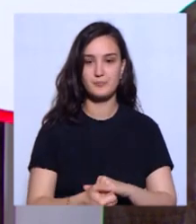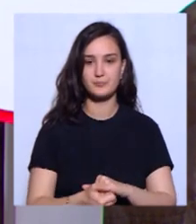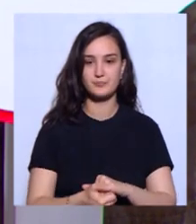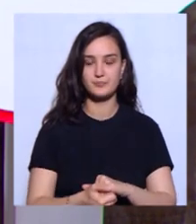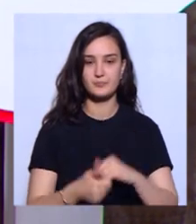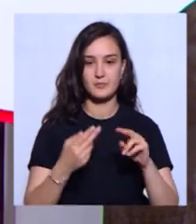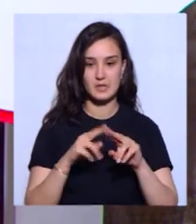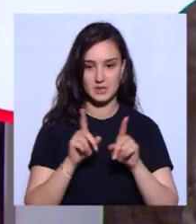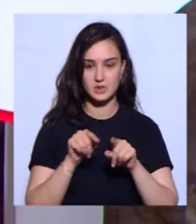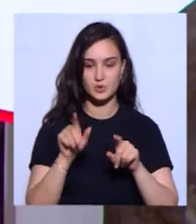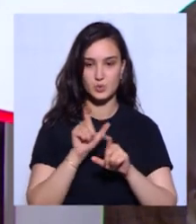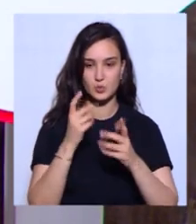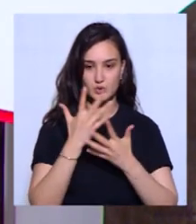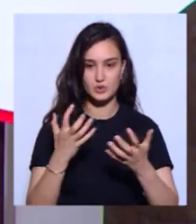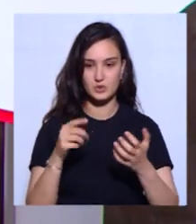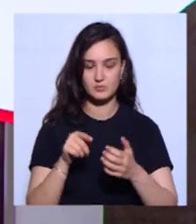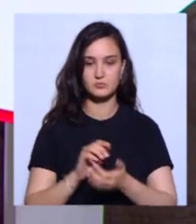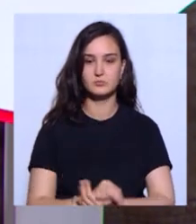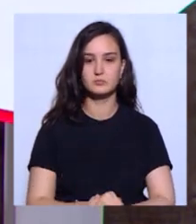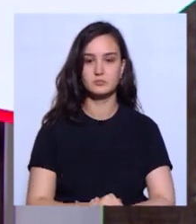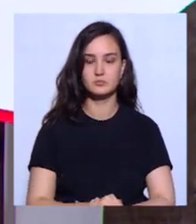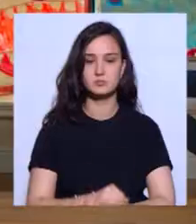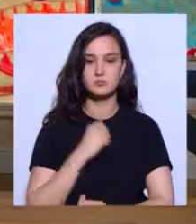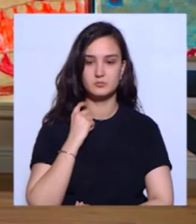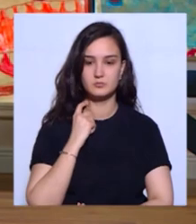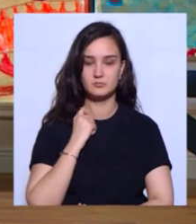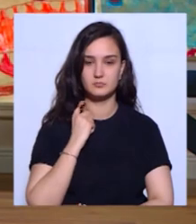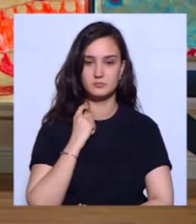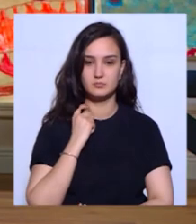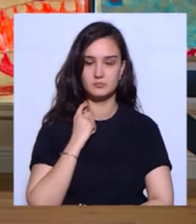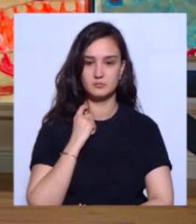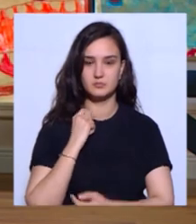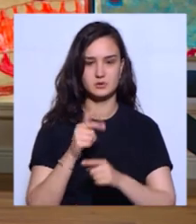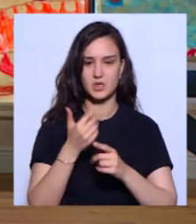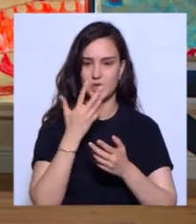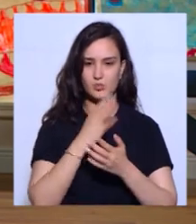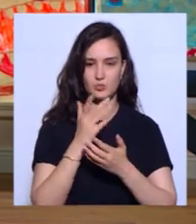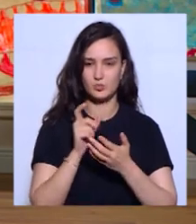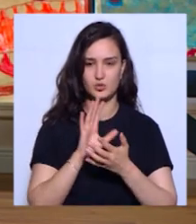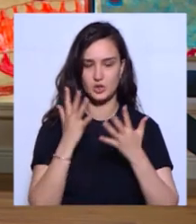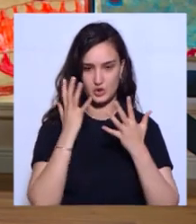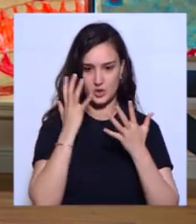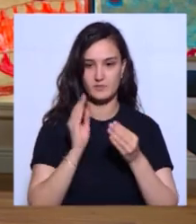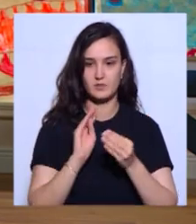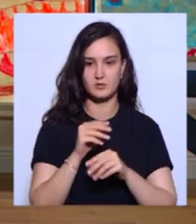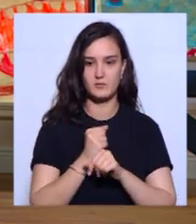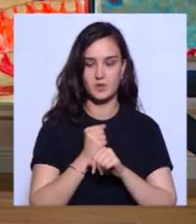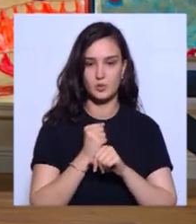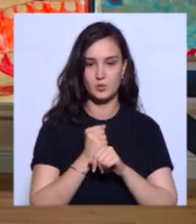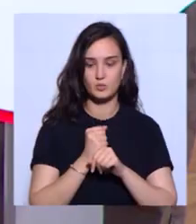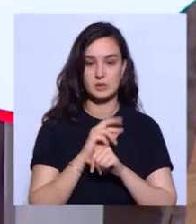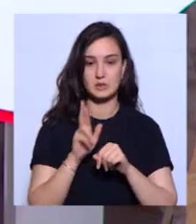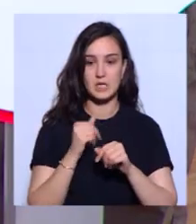ლურჯი. ცოტა არ არის კაილორჩი, გაშავე გავაკეთოთ მაშინ და გავუკეთოთ